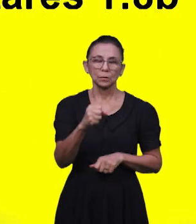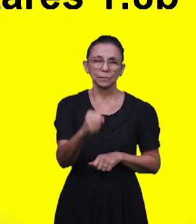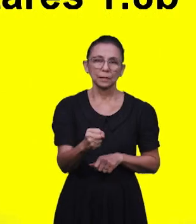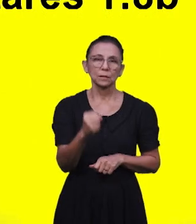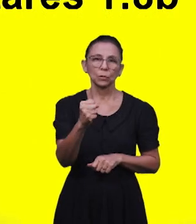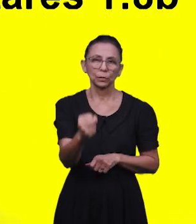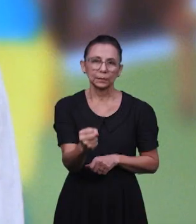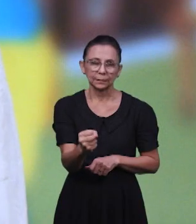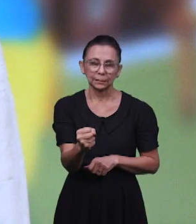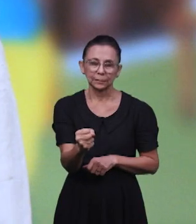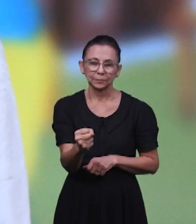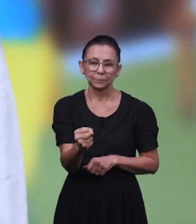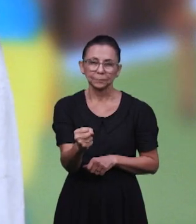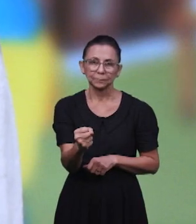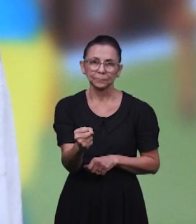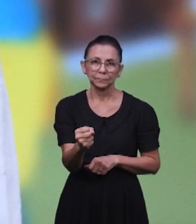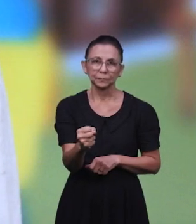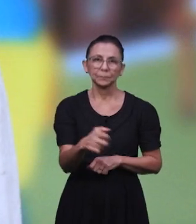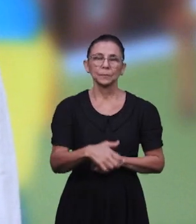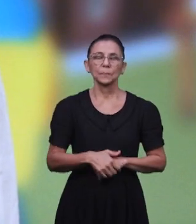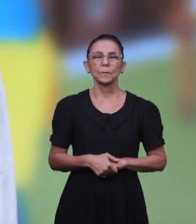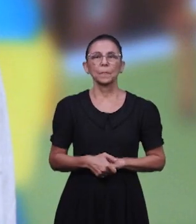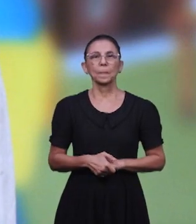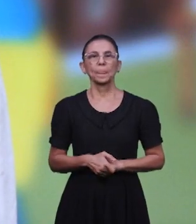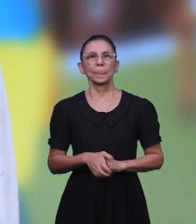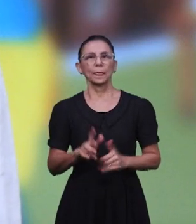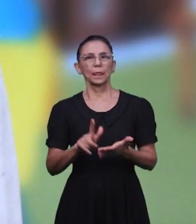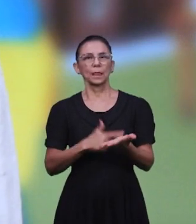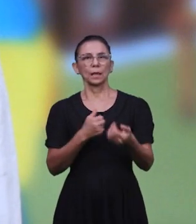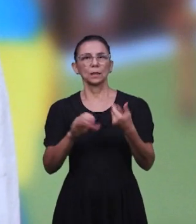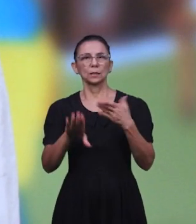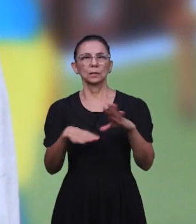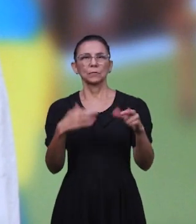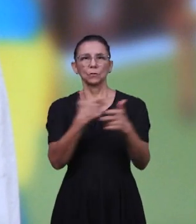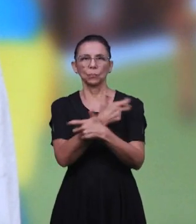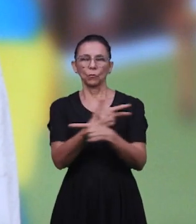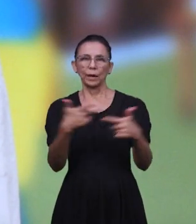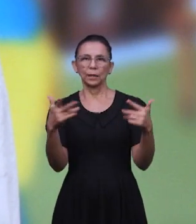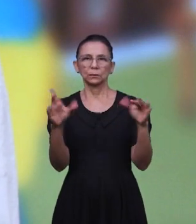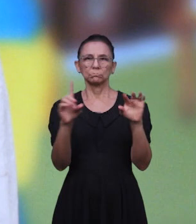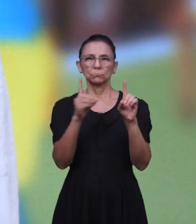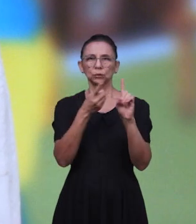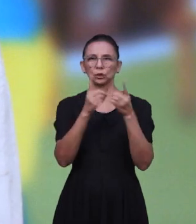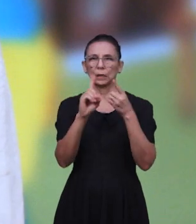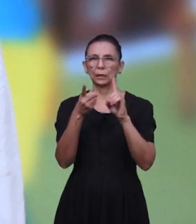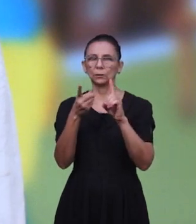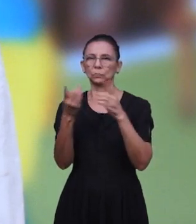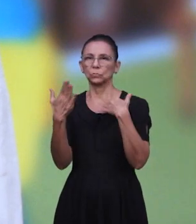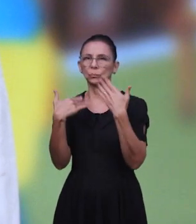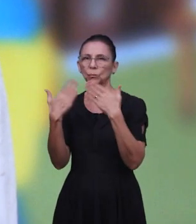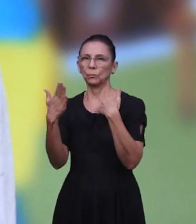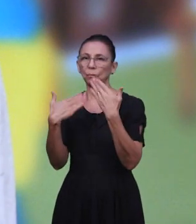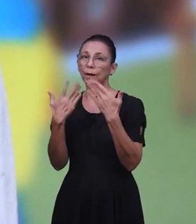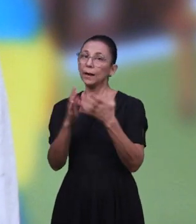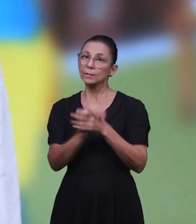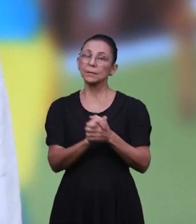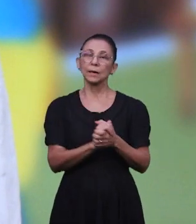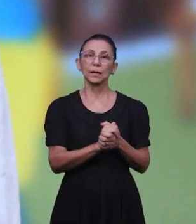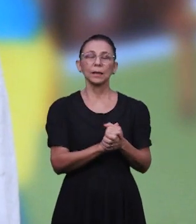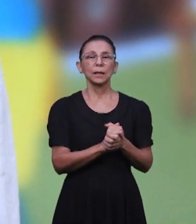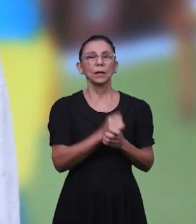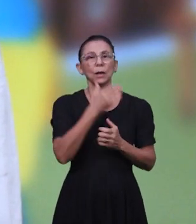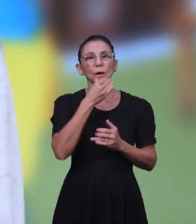de tes brebis dans les habitations des bergers. Cantique 1, 8b. Dans le livre de Cantique, il y a beaucoup de